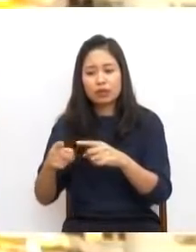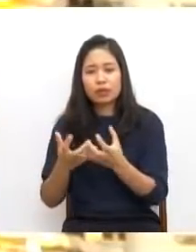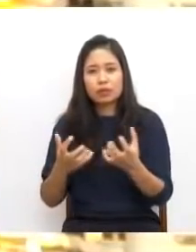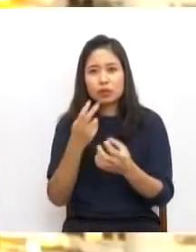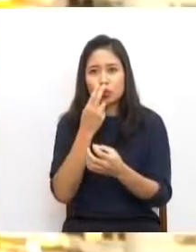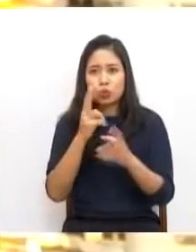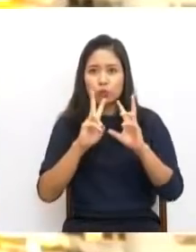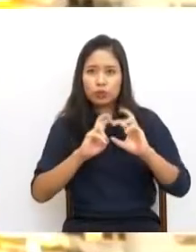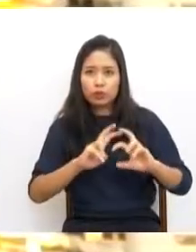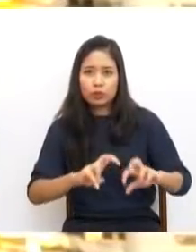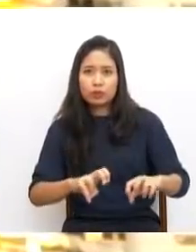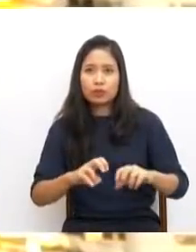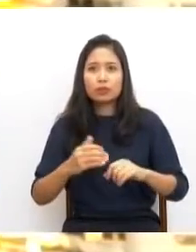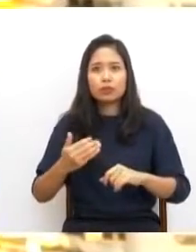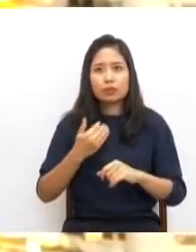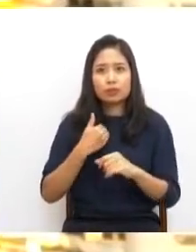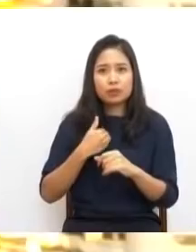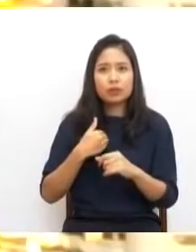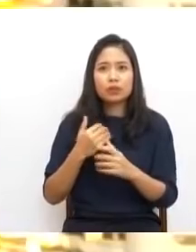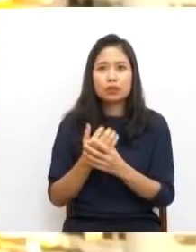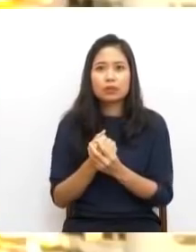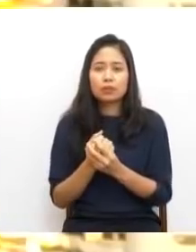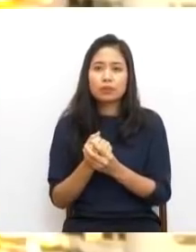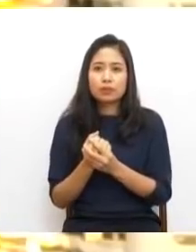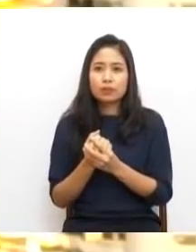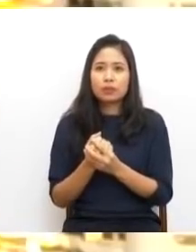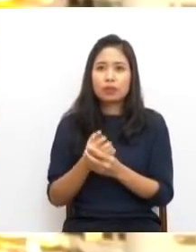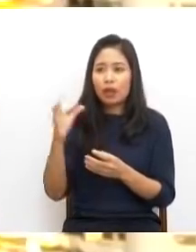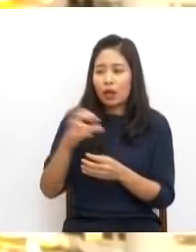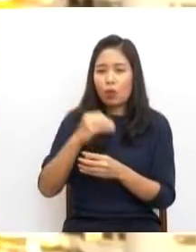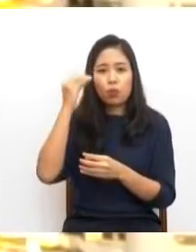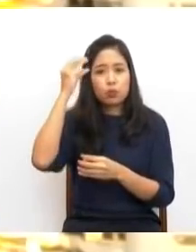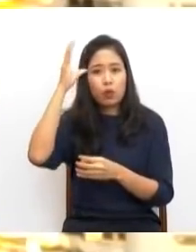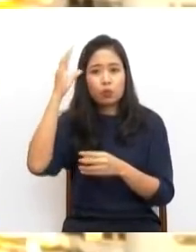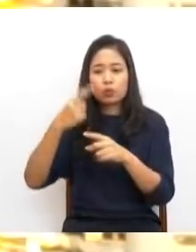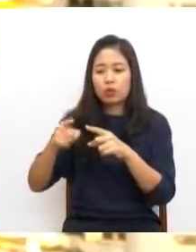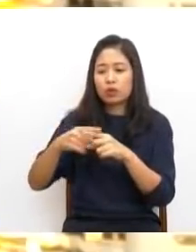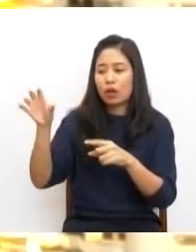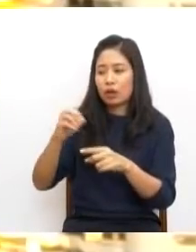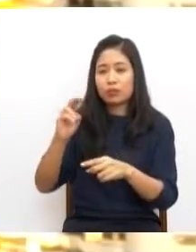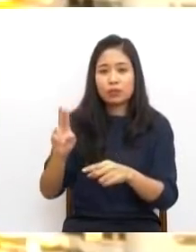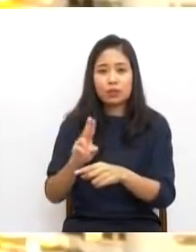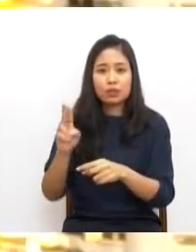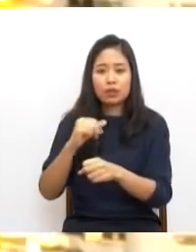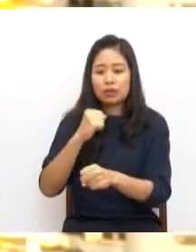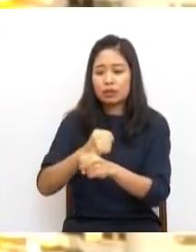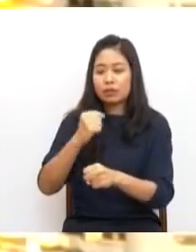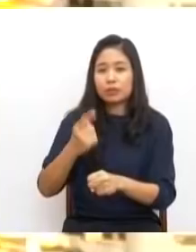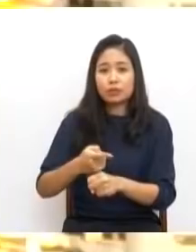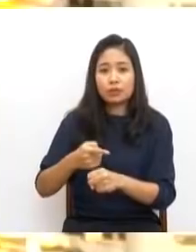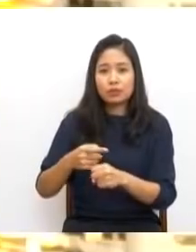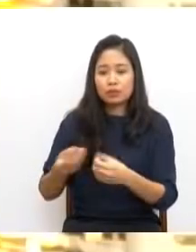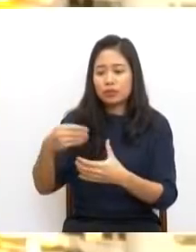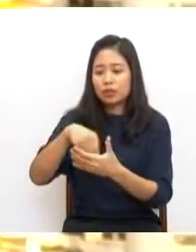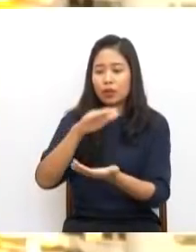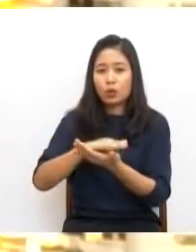อบรับดีมากเลยครับผมแล้วก็มันมีคุณครูที่เอาองค์ความรู้ของเราเนี่ยไปใช้ในแต่ละบริบทของโรงเรียนได้อย่างดี